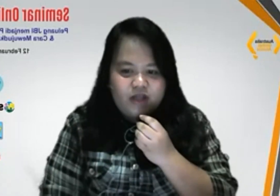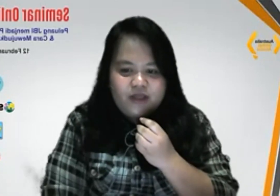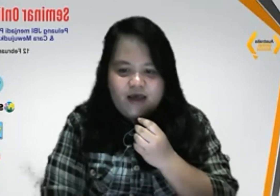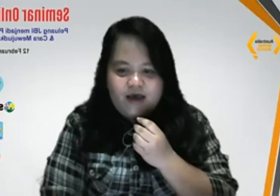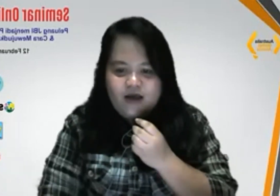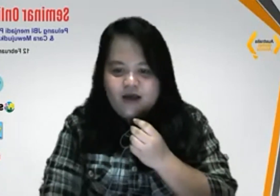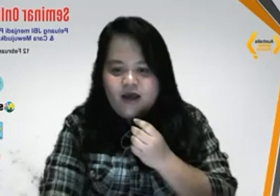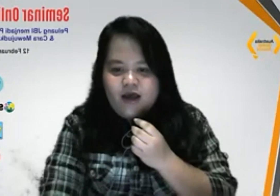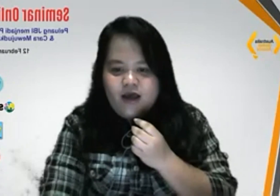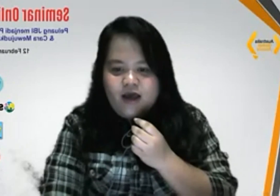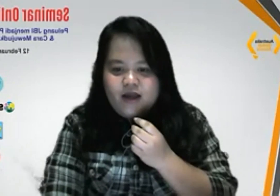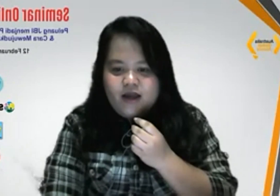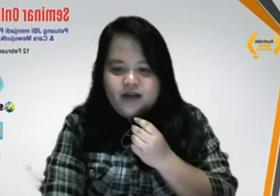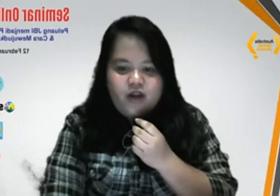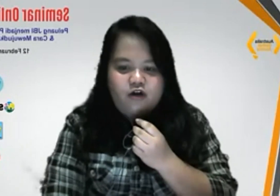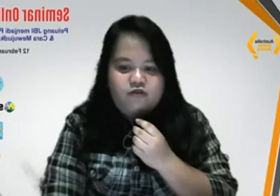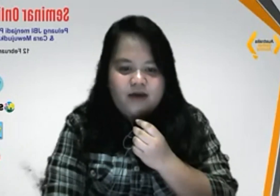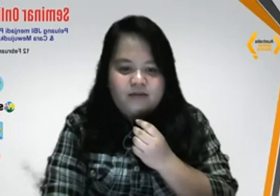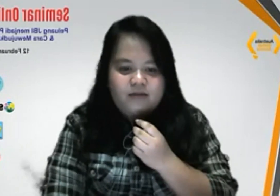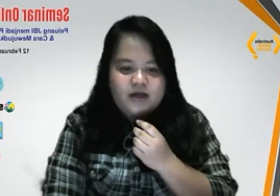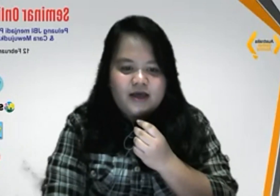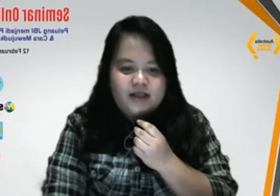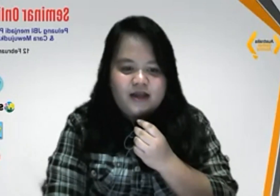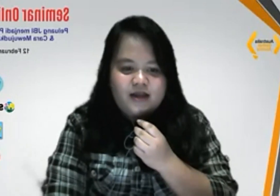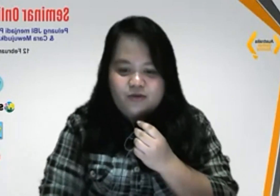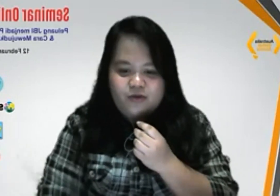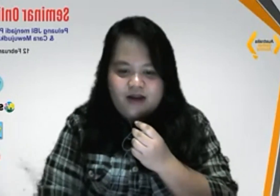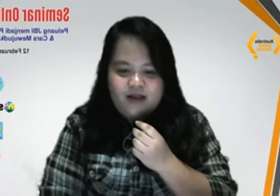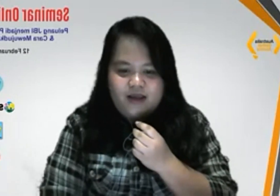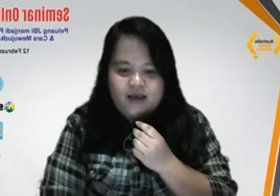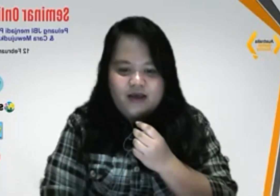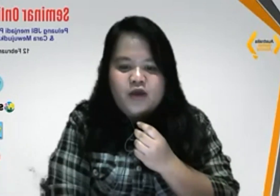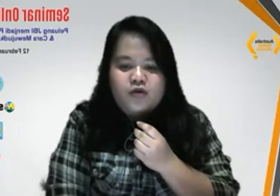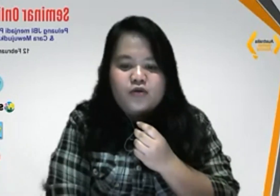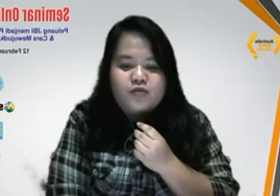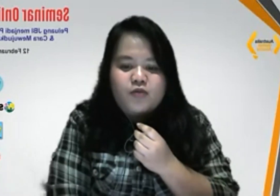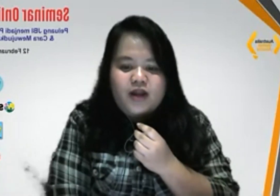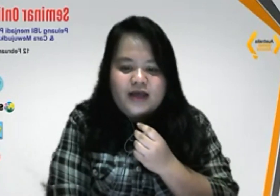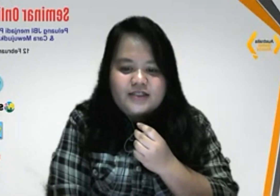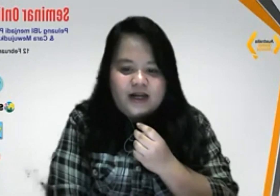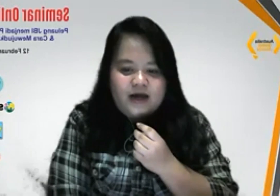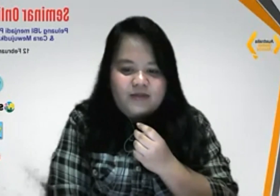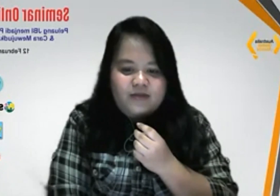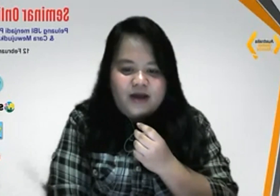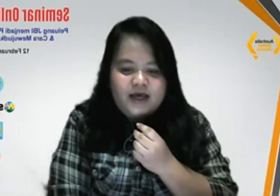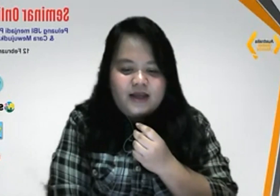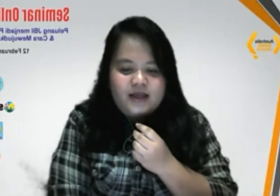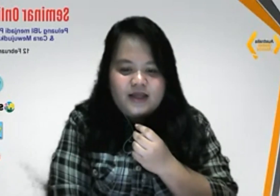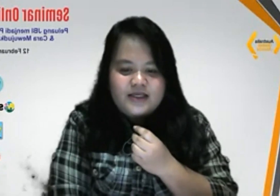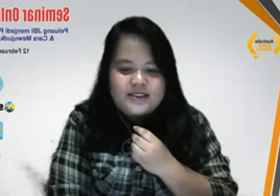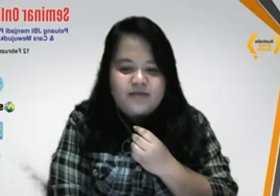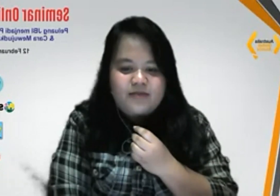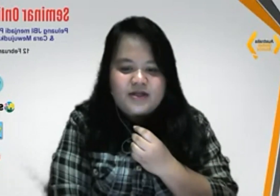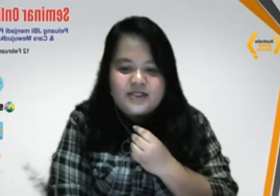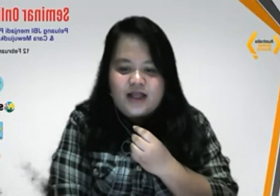odio nya dan boleh okemo ketika tidak diperlukan Yes untuk memulai acara pada pagi hari